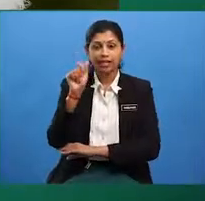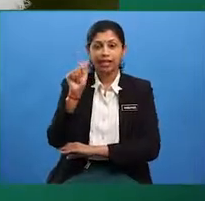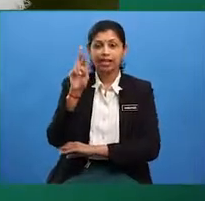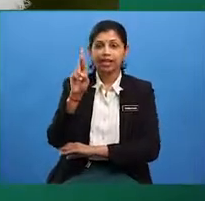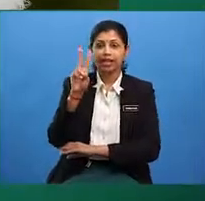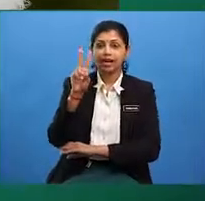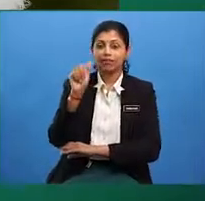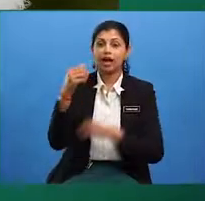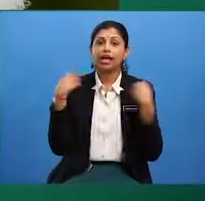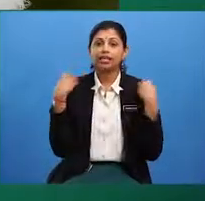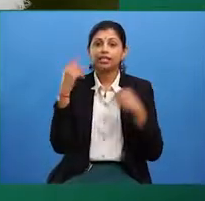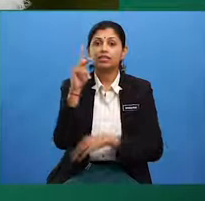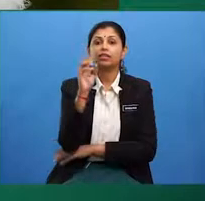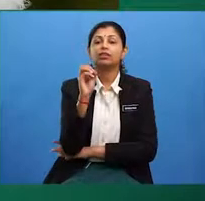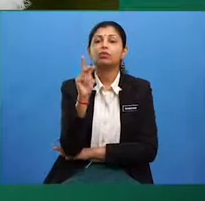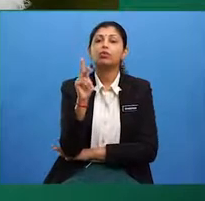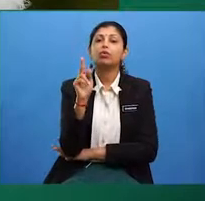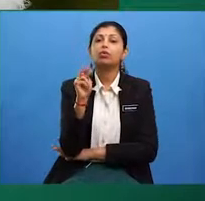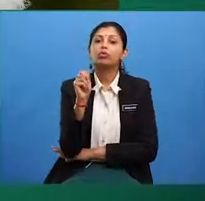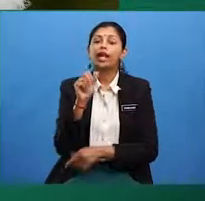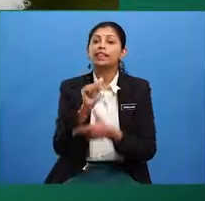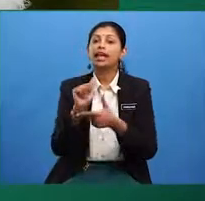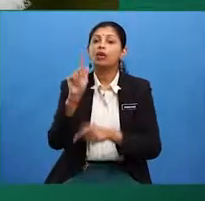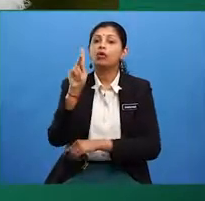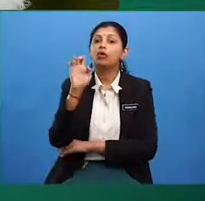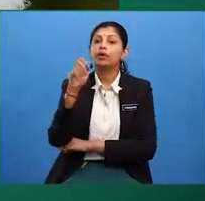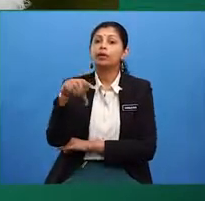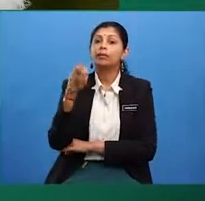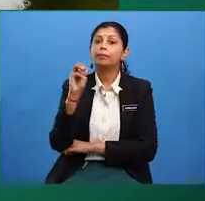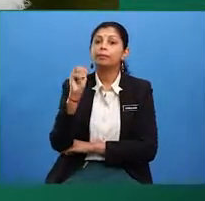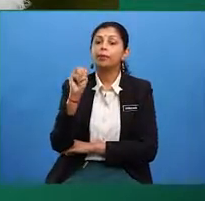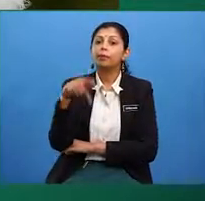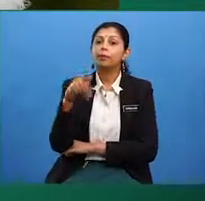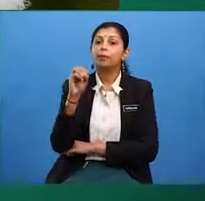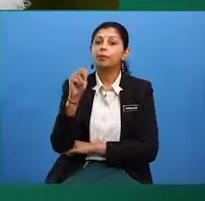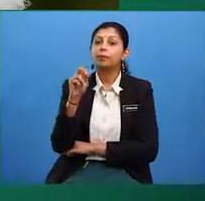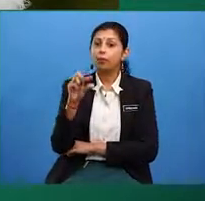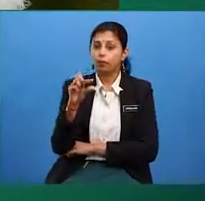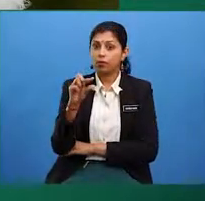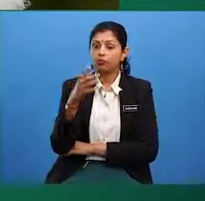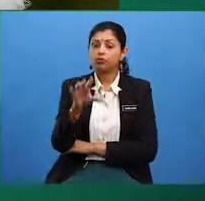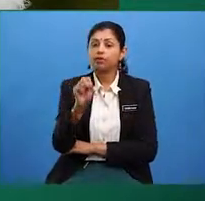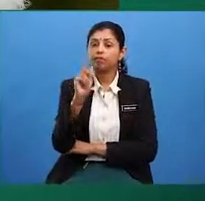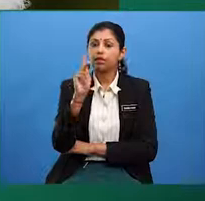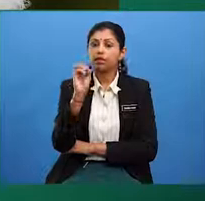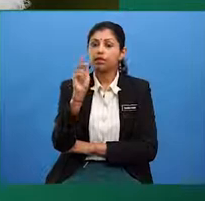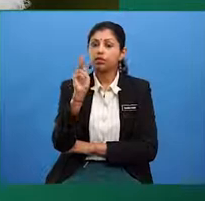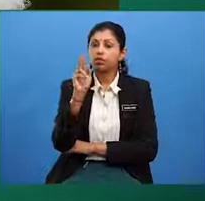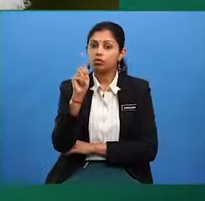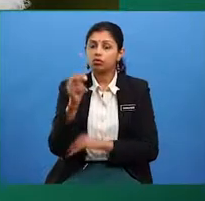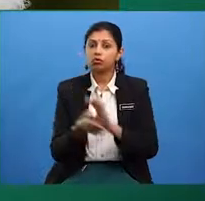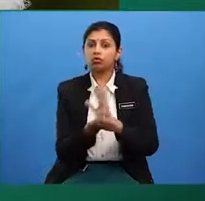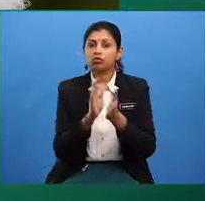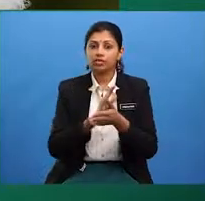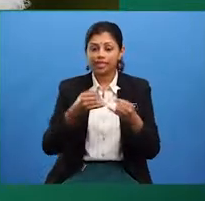menghasilkan kokun ataupun kepompong. Kokun inilah yang diambil untuk dijadikan benang